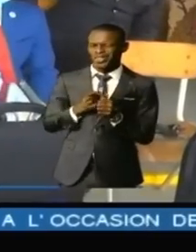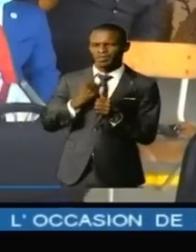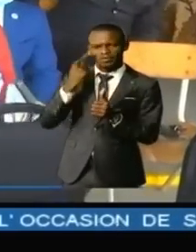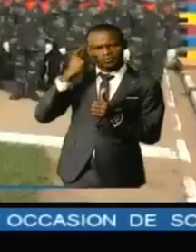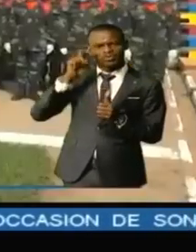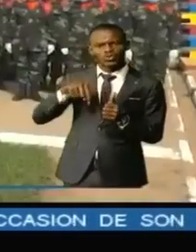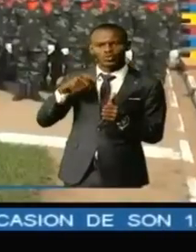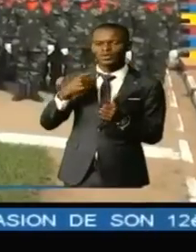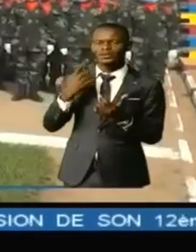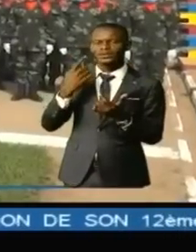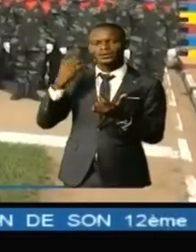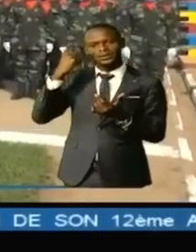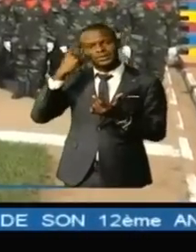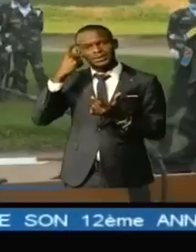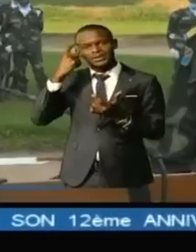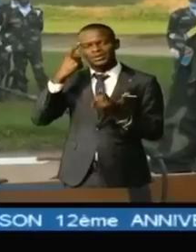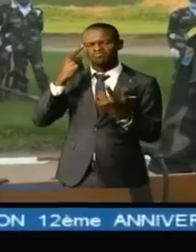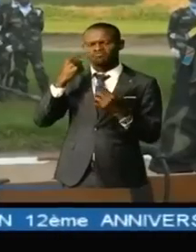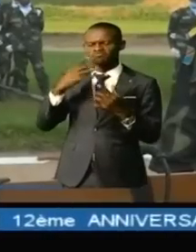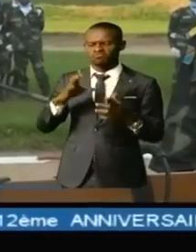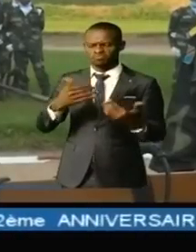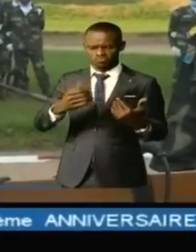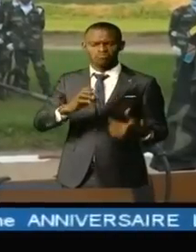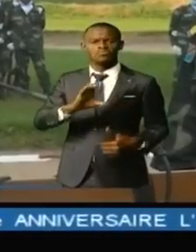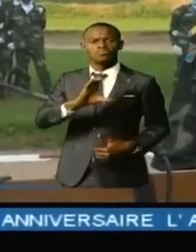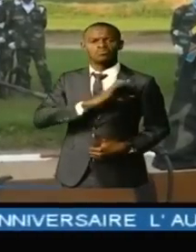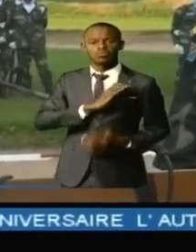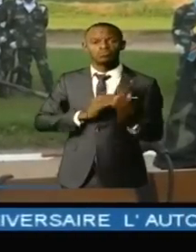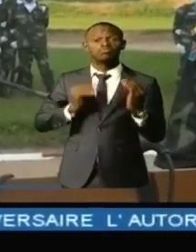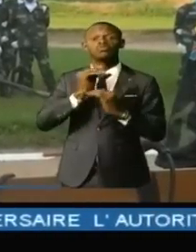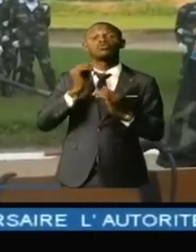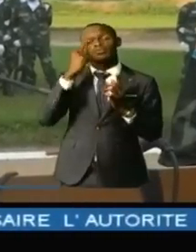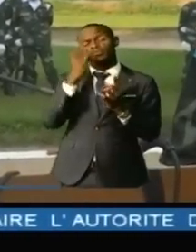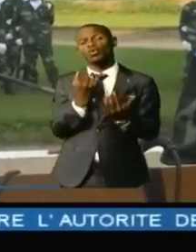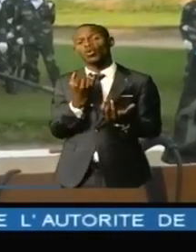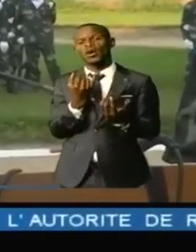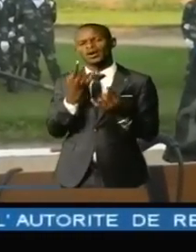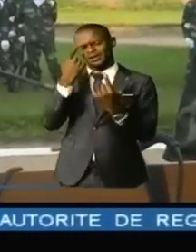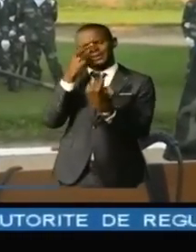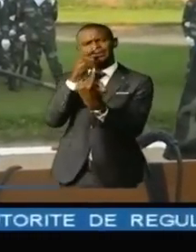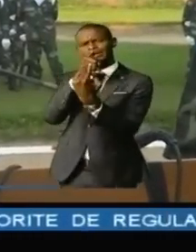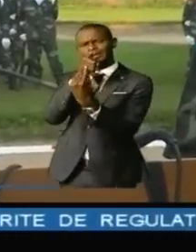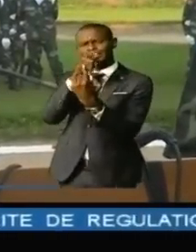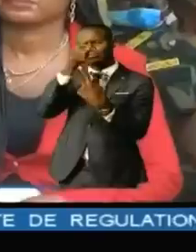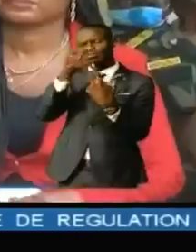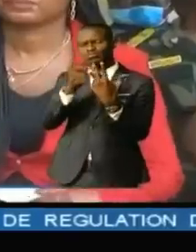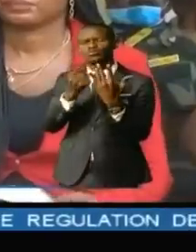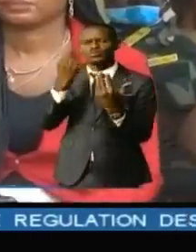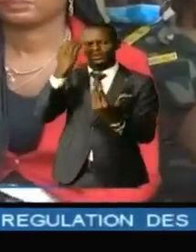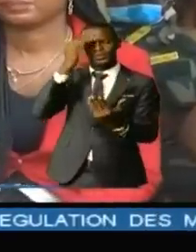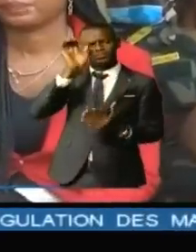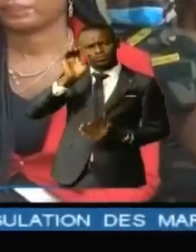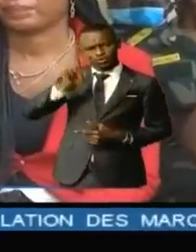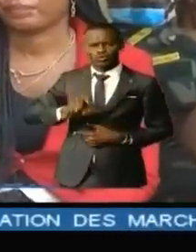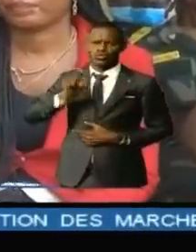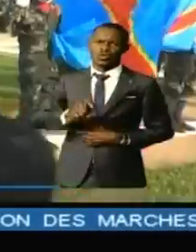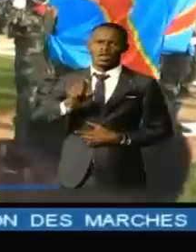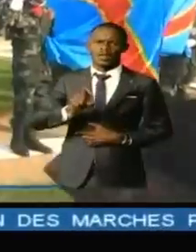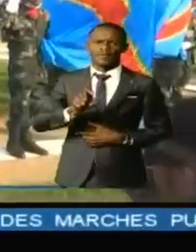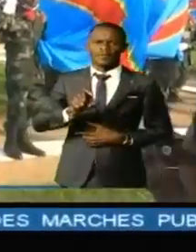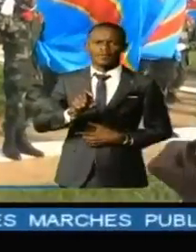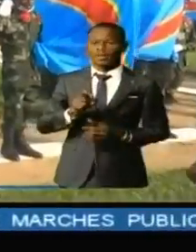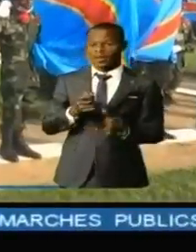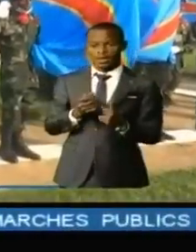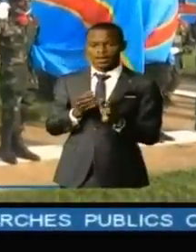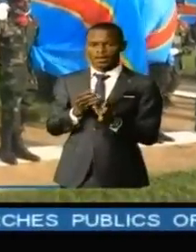et des anciens combattants, le docteur Gilbert Kabanda Kourenga, a voulu résumer l'essentiel de son message lors de la prise d'armes et prestation